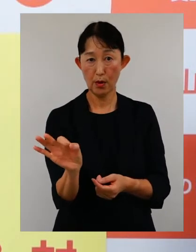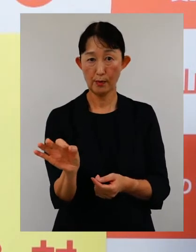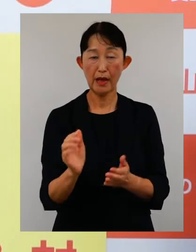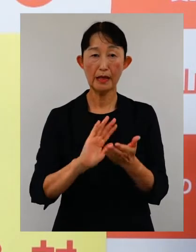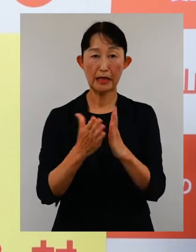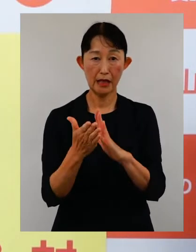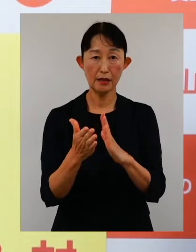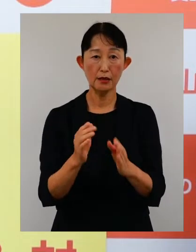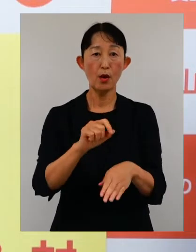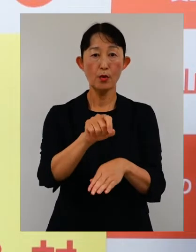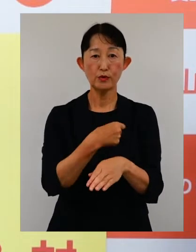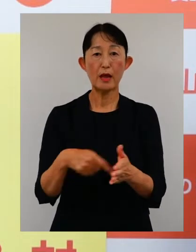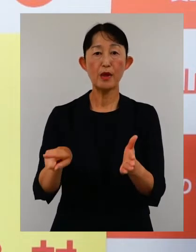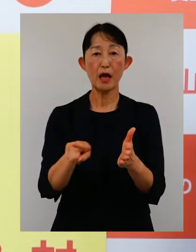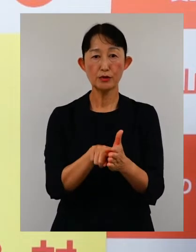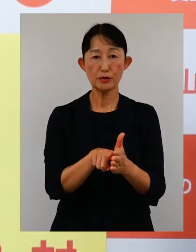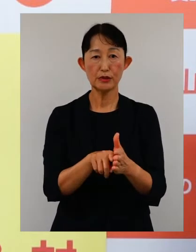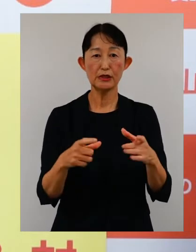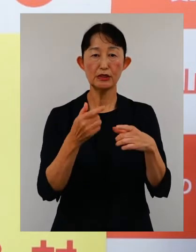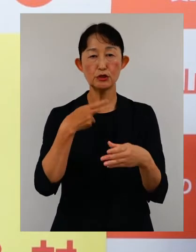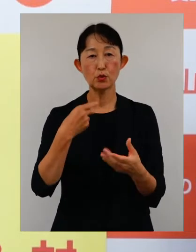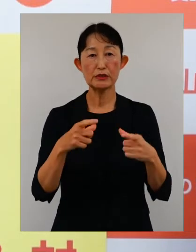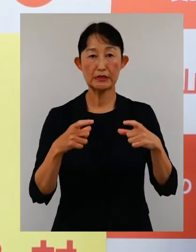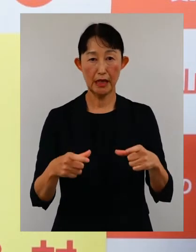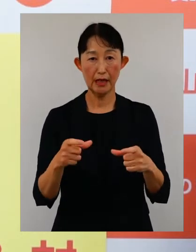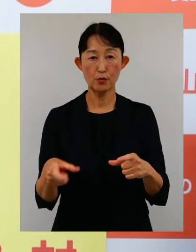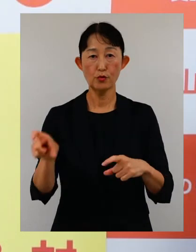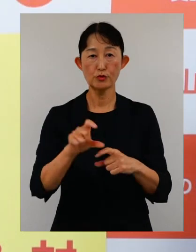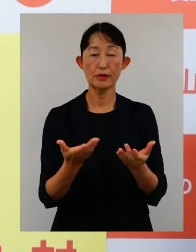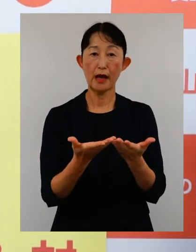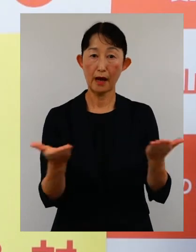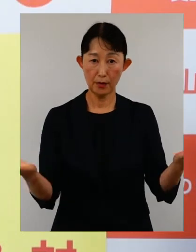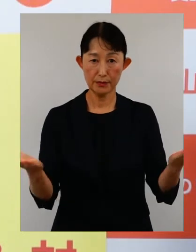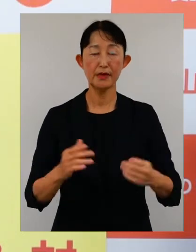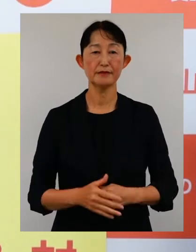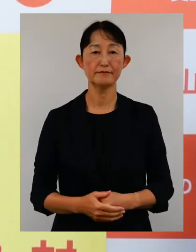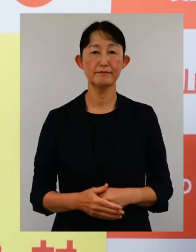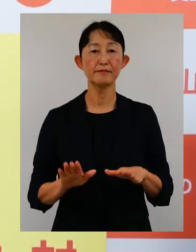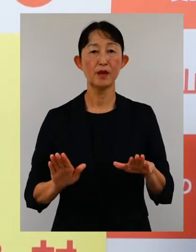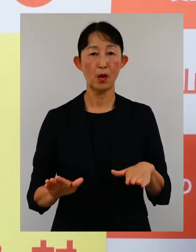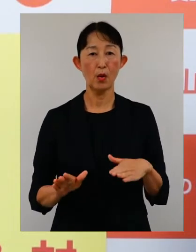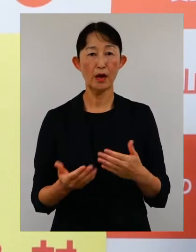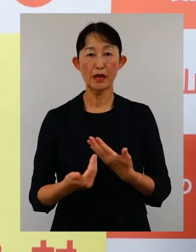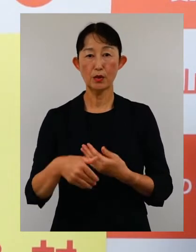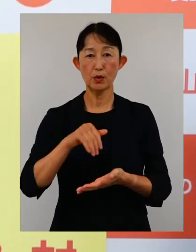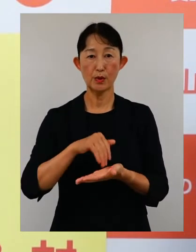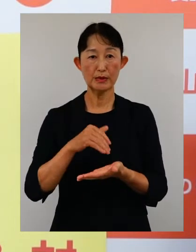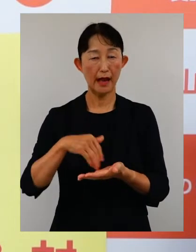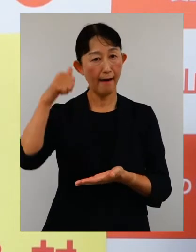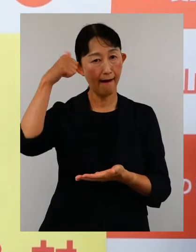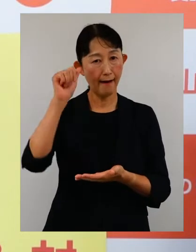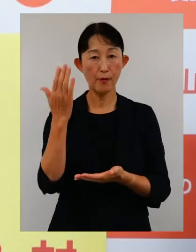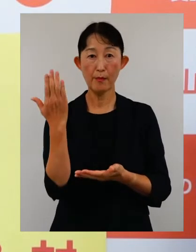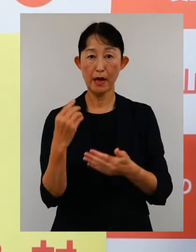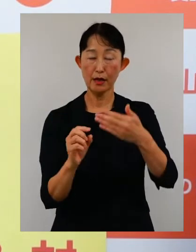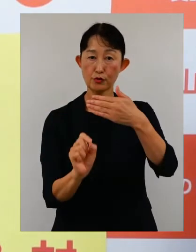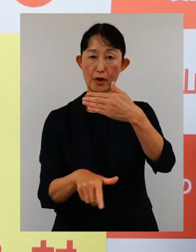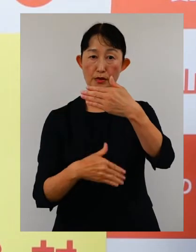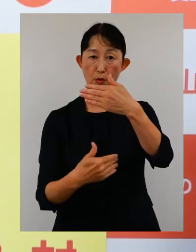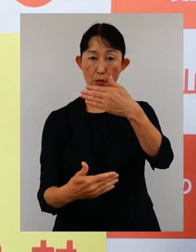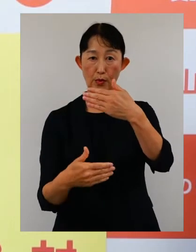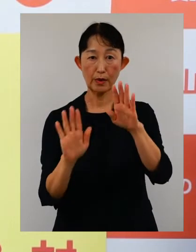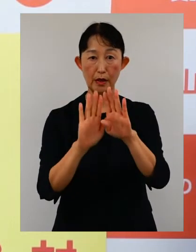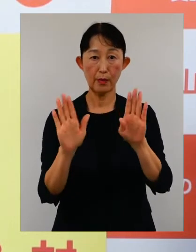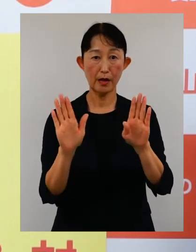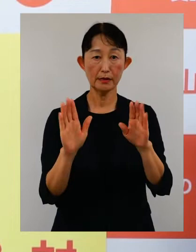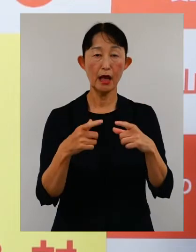ミアム付き食事券を追加発行いたします。今回の補正予算案は、9月9日に開催された国